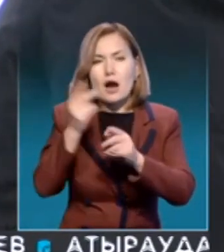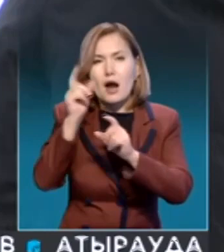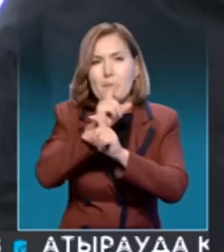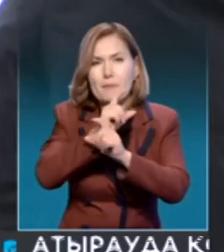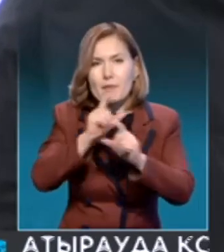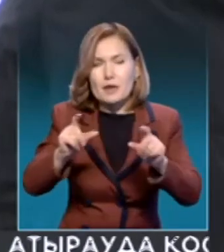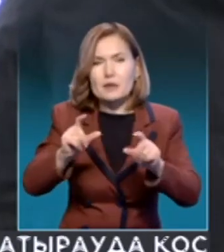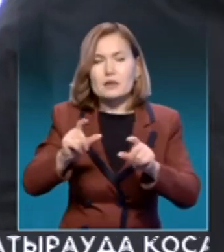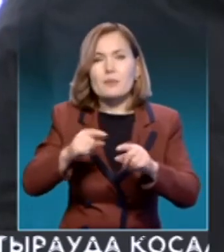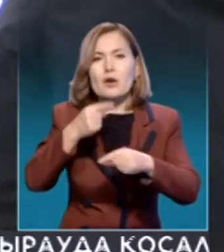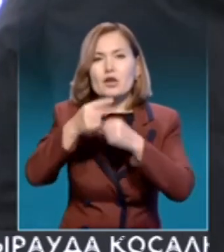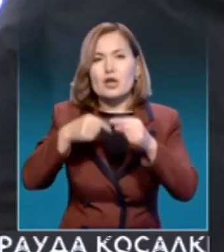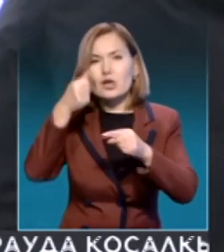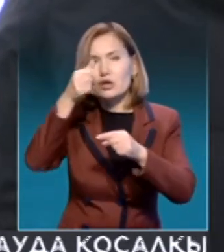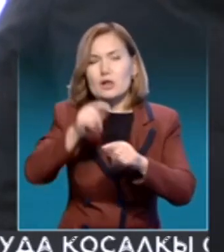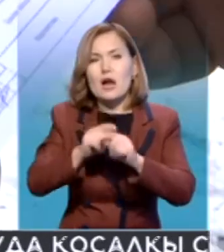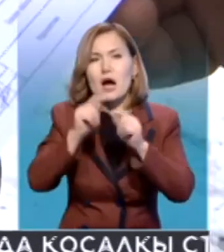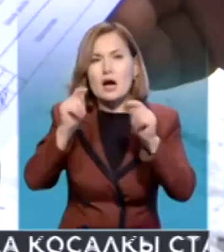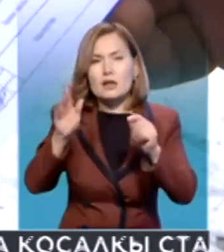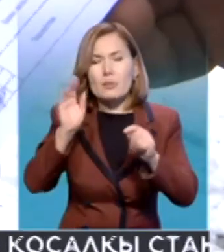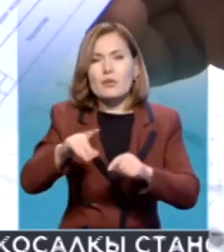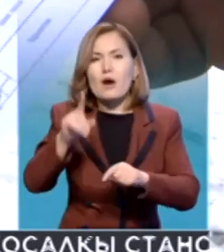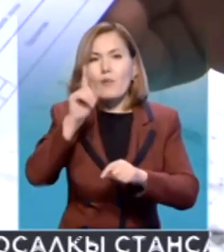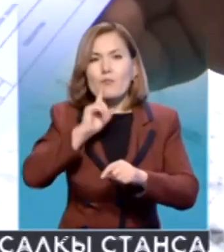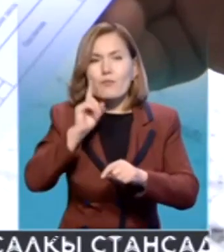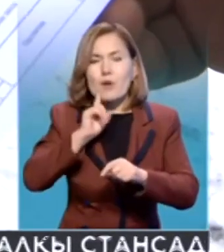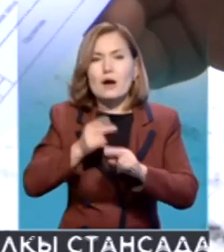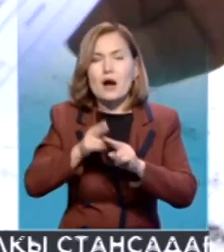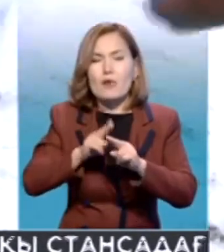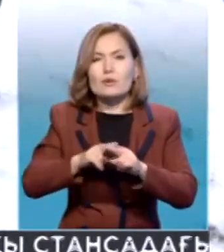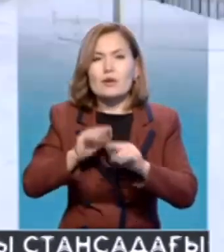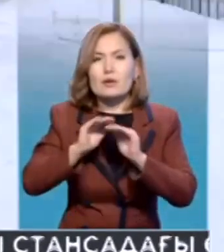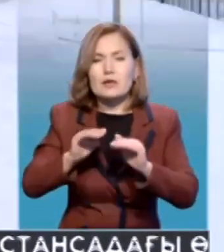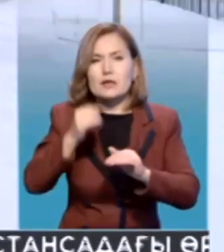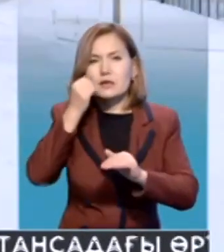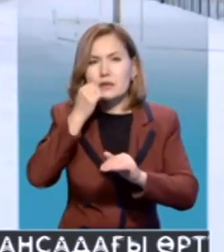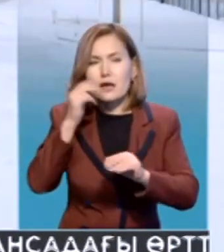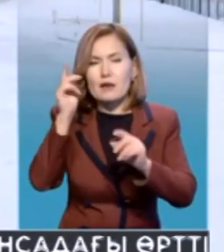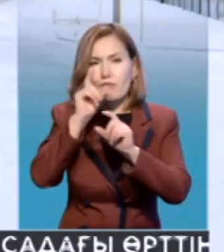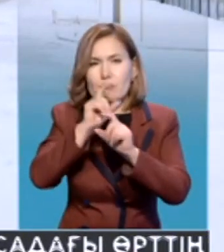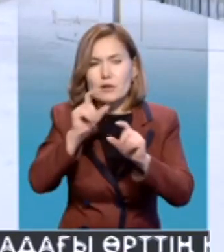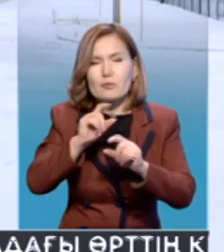жіті бақылауда болады. Көңіл алған ата-аналар мектеп сапалы салынып, мерзімінде тапсырылуын